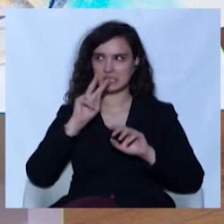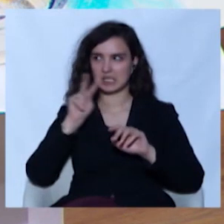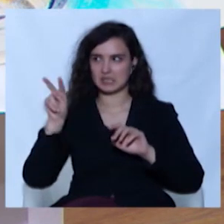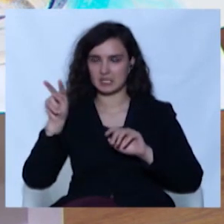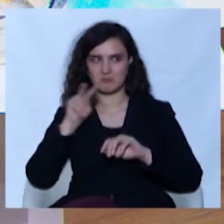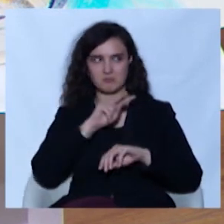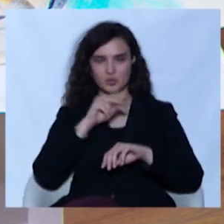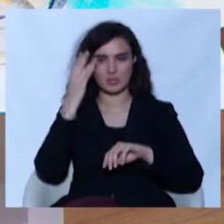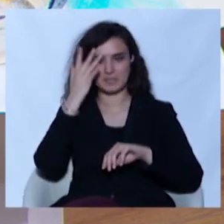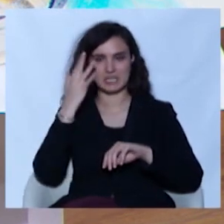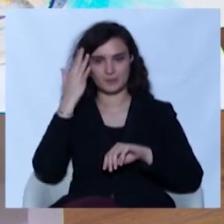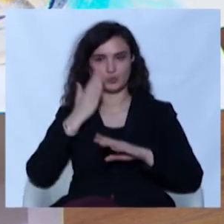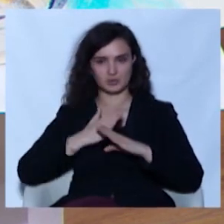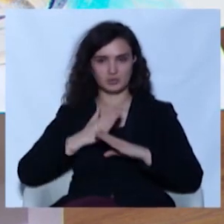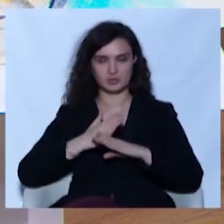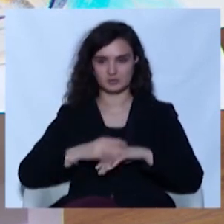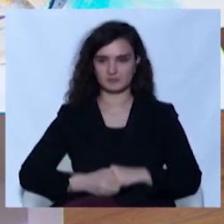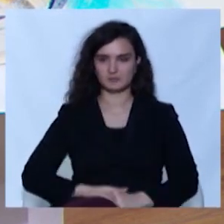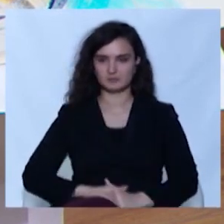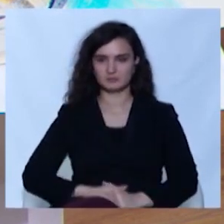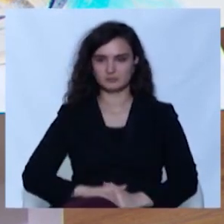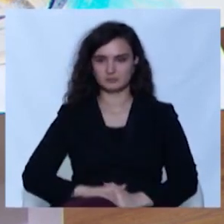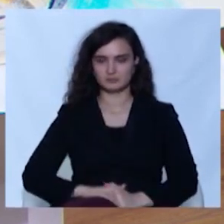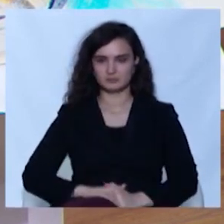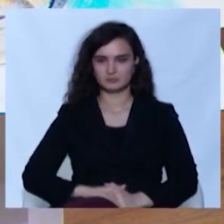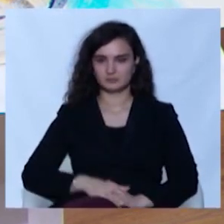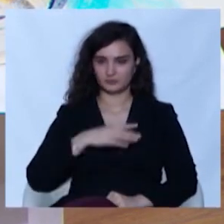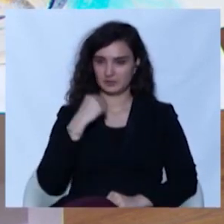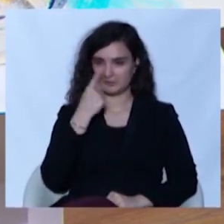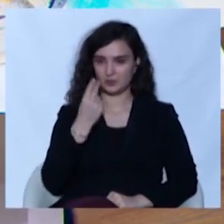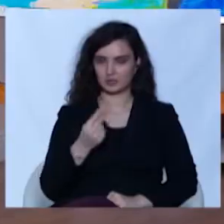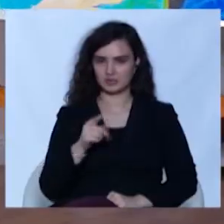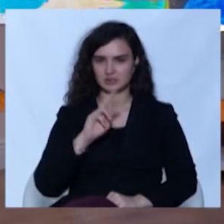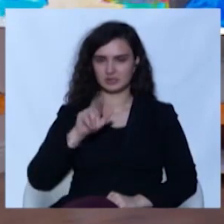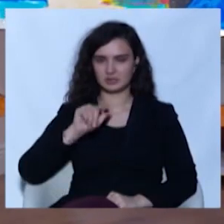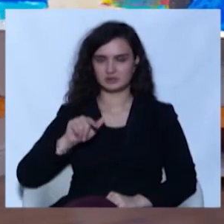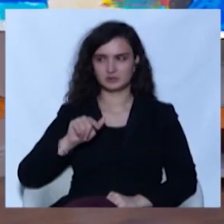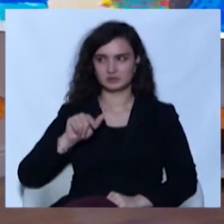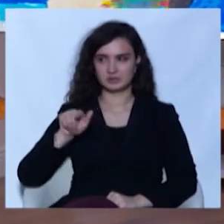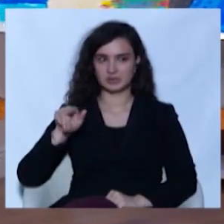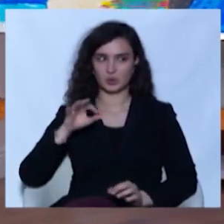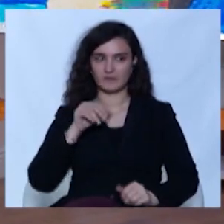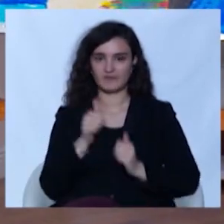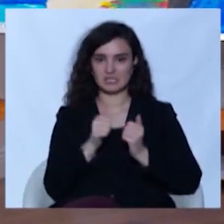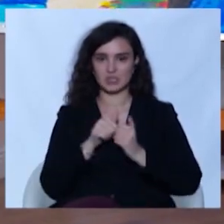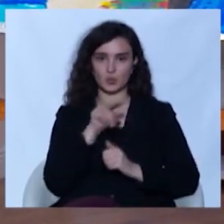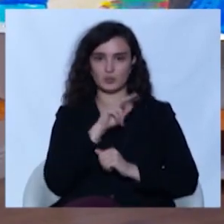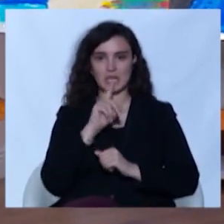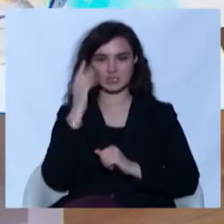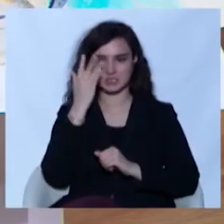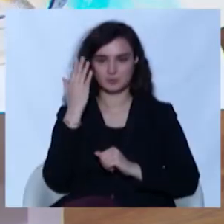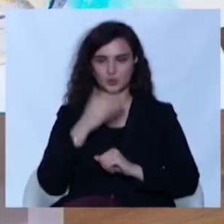бахо, чапи креболи, а что они портреты это? Гурде и горе, мы говорили за пикропс,